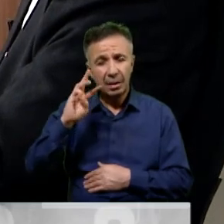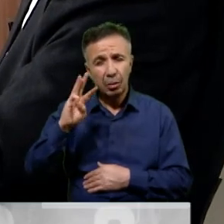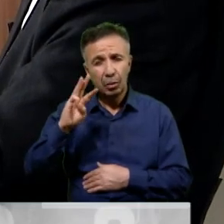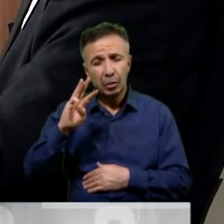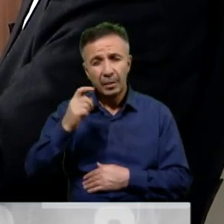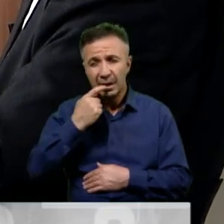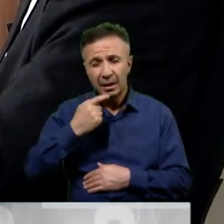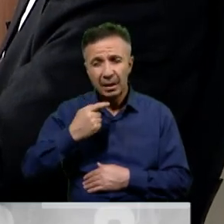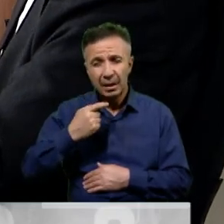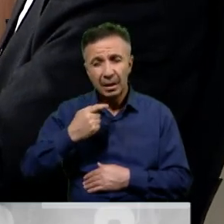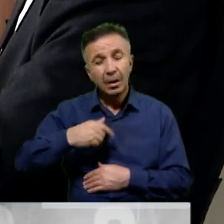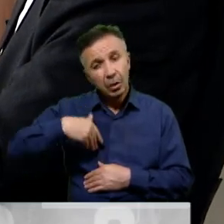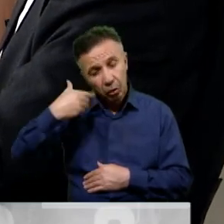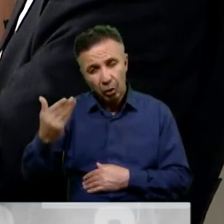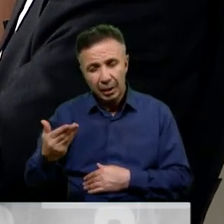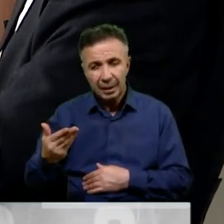Müslümanın ihtiyacı var.